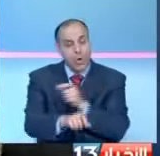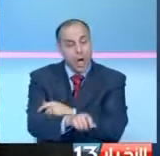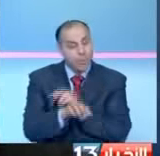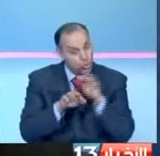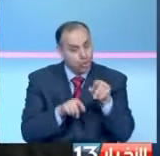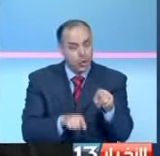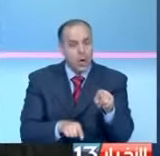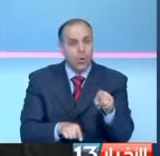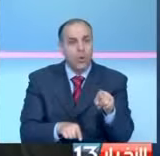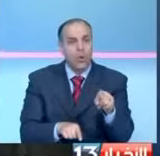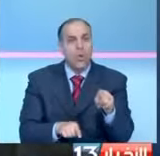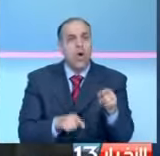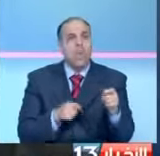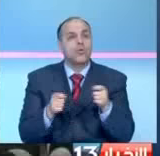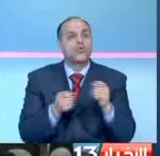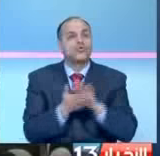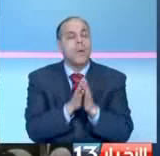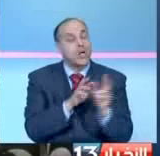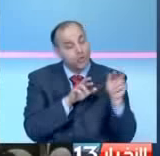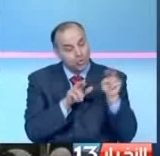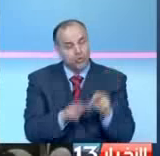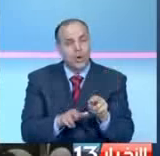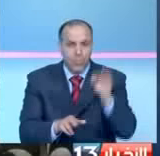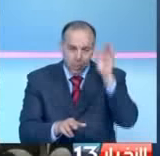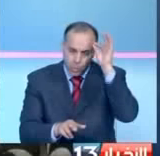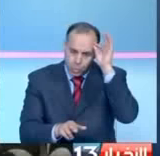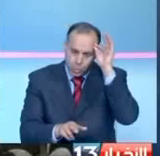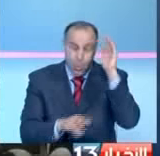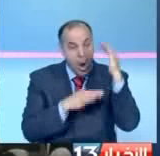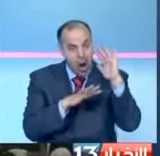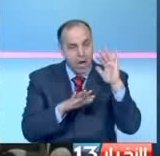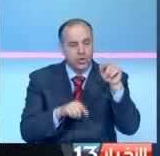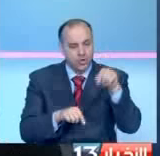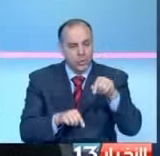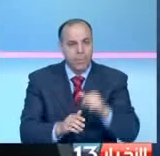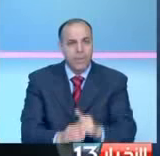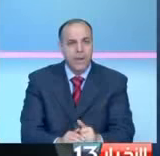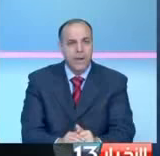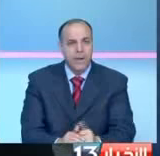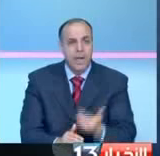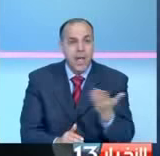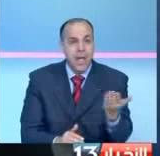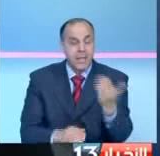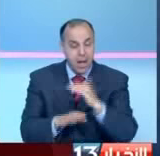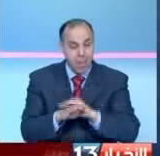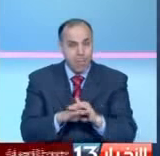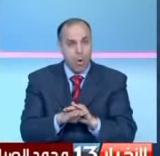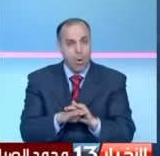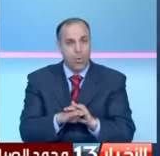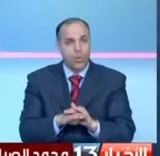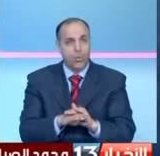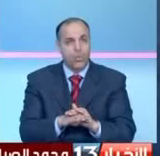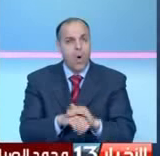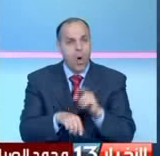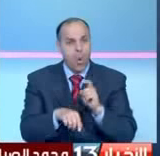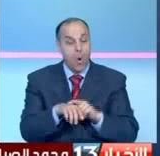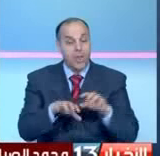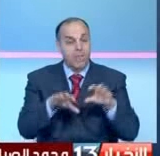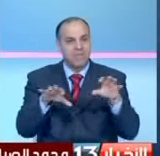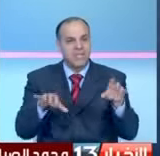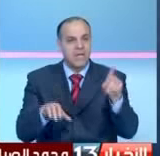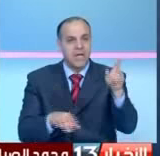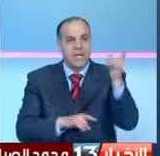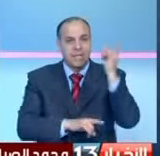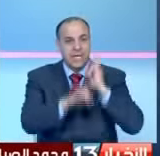والنقابيين وممثلين عن المجتمع المدني من تونس وخارجها. هذا الموضوع يشكل لحظة مفصلية